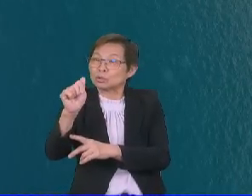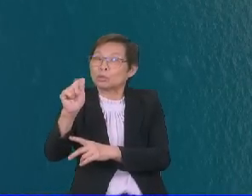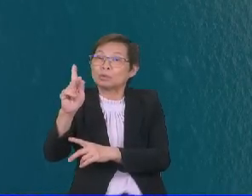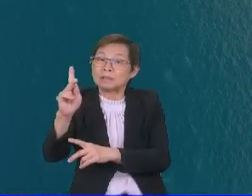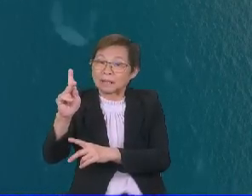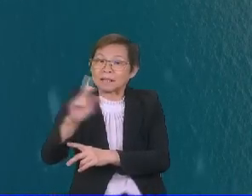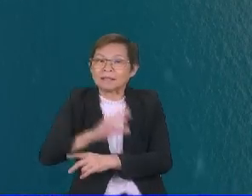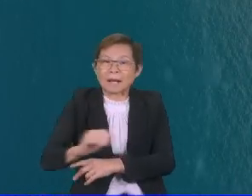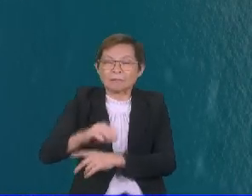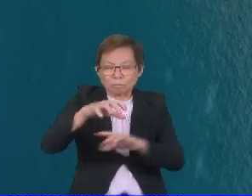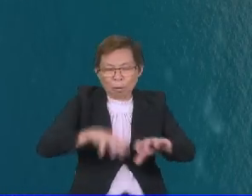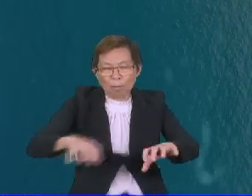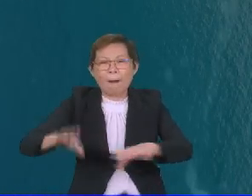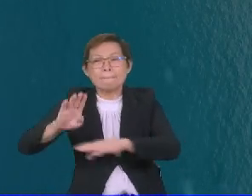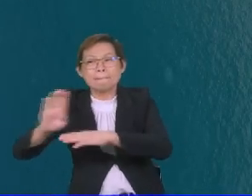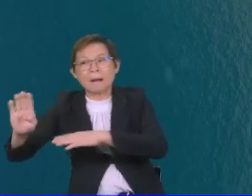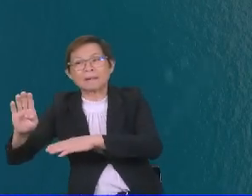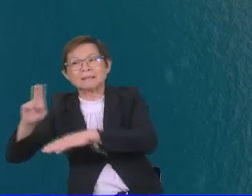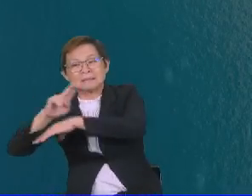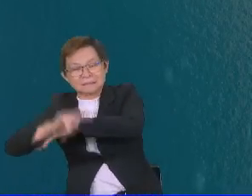ada di sekitar pantai barat